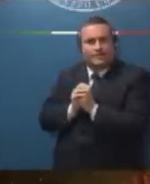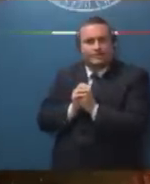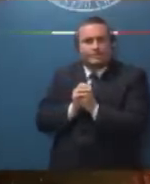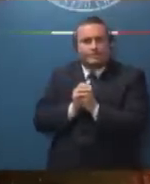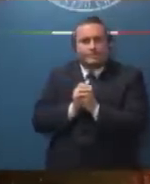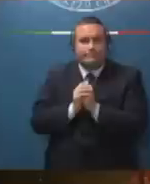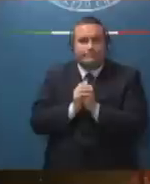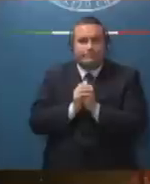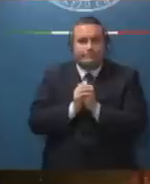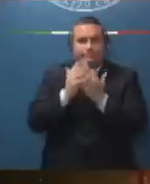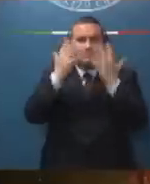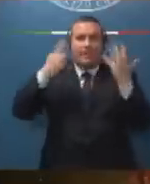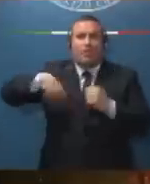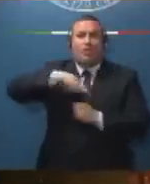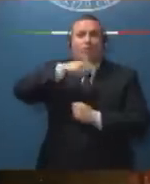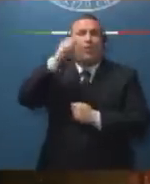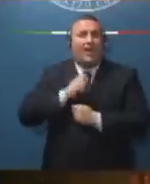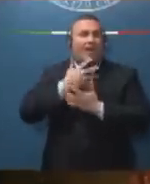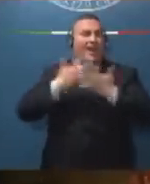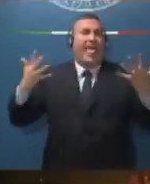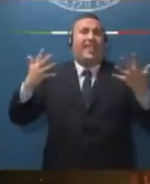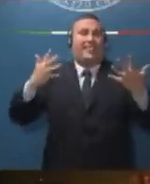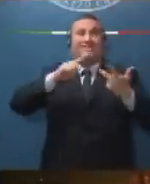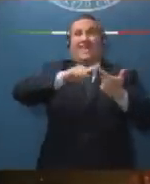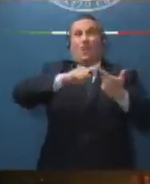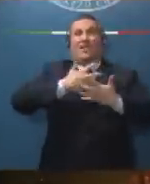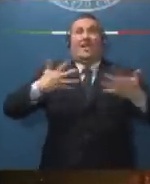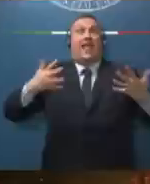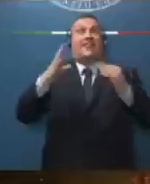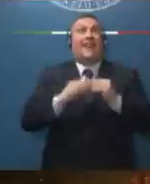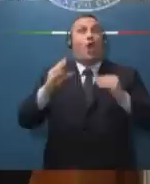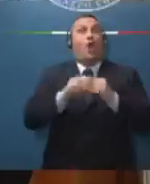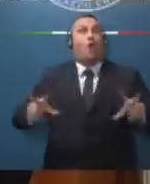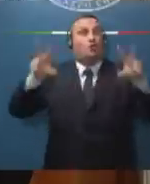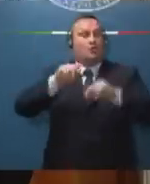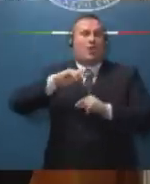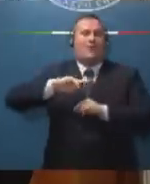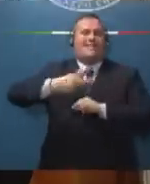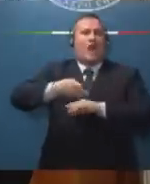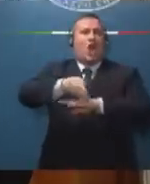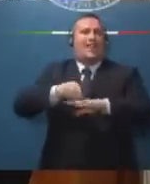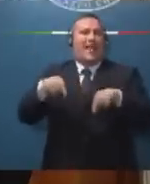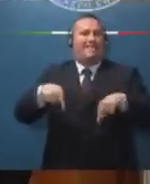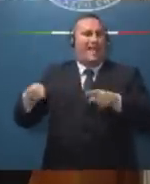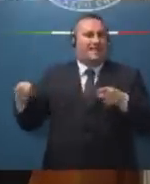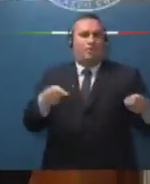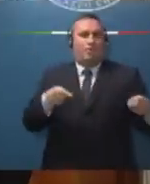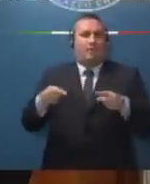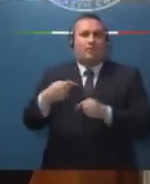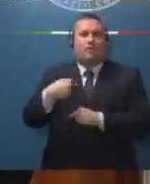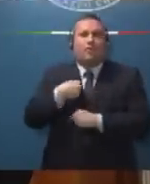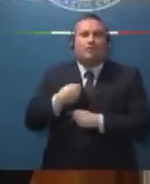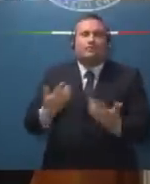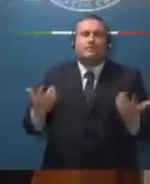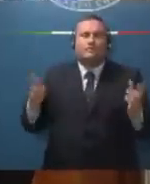di ricostruzione del nostro paese voglio essere realista e la seconda fase vorrei che oggi noi potessimo